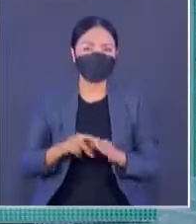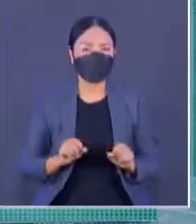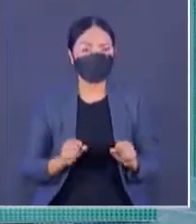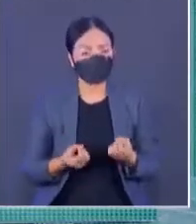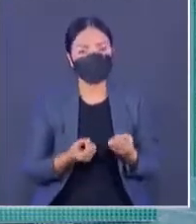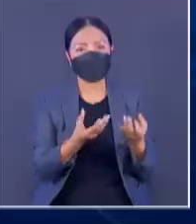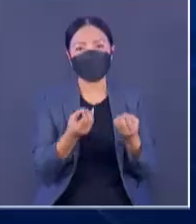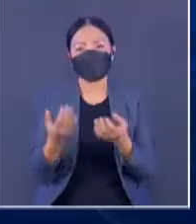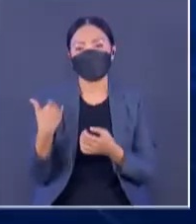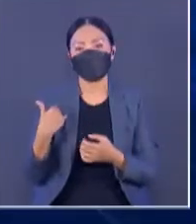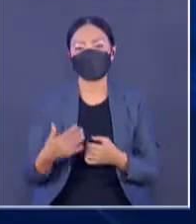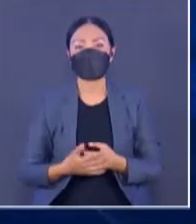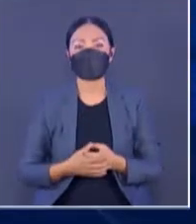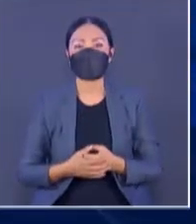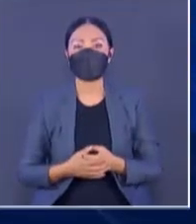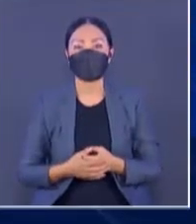มกันหน่อยค่ะ